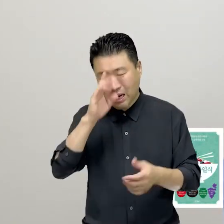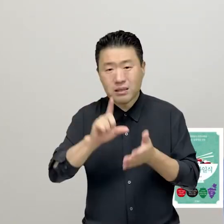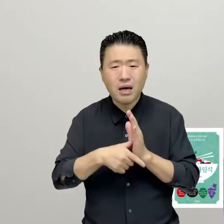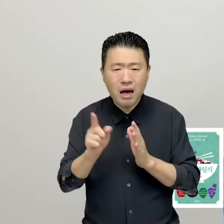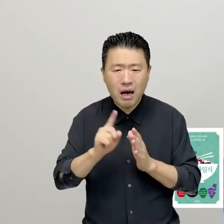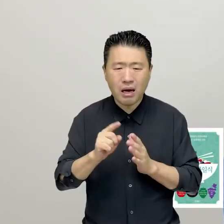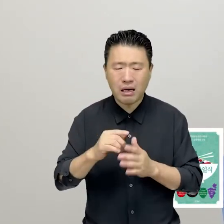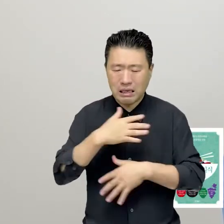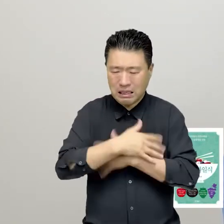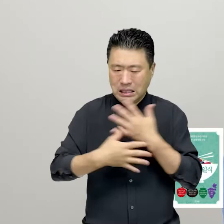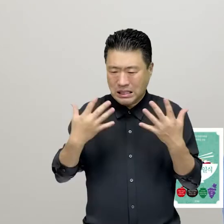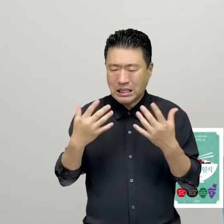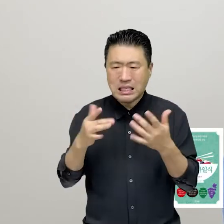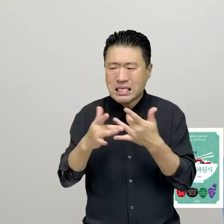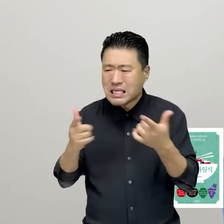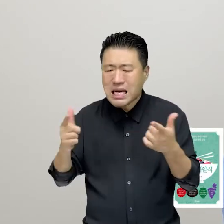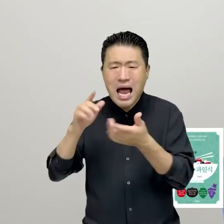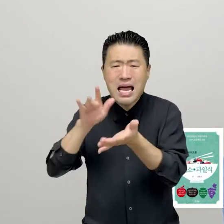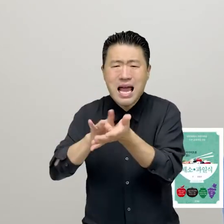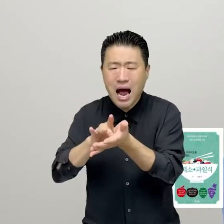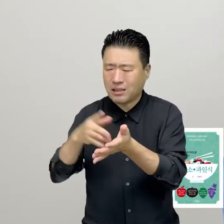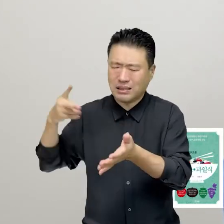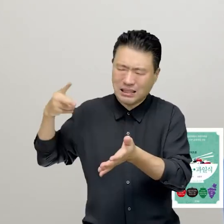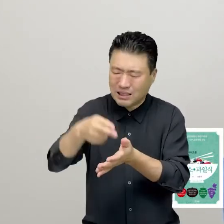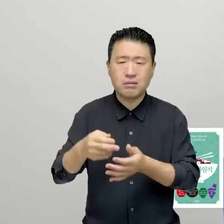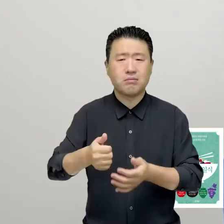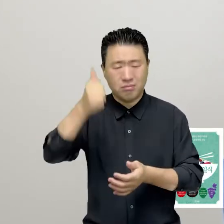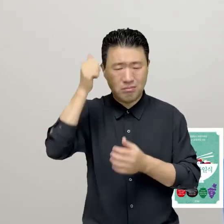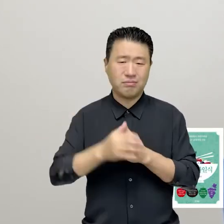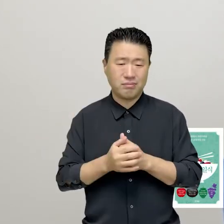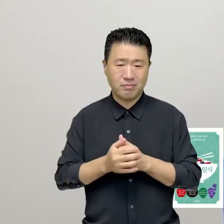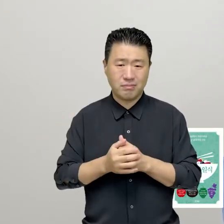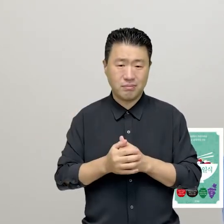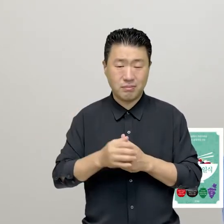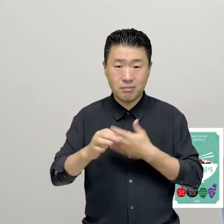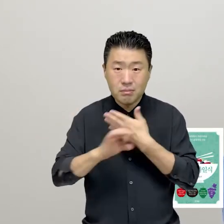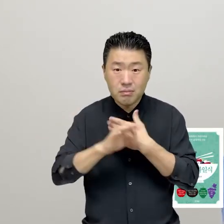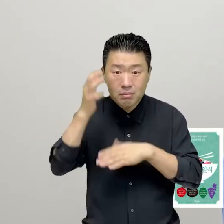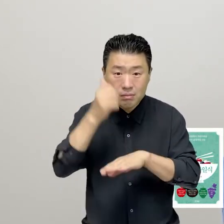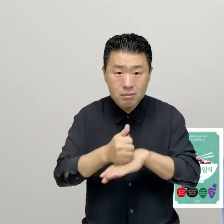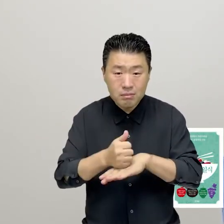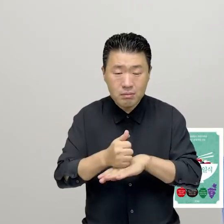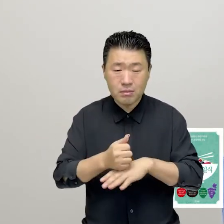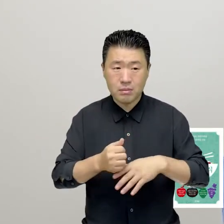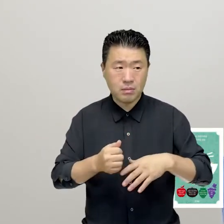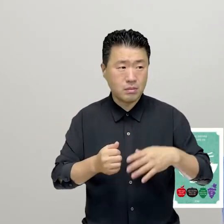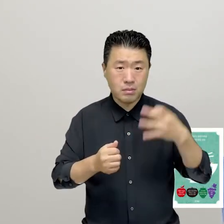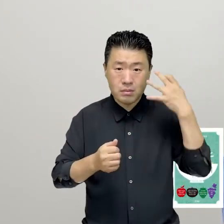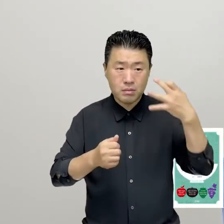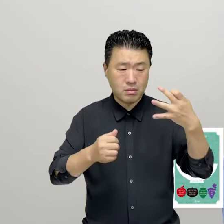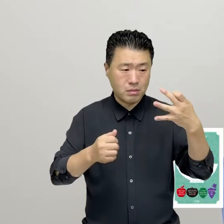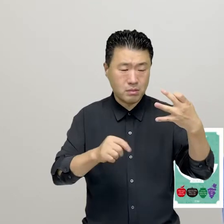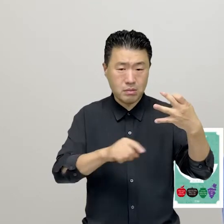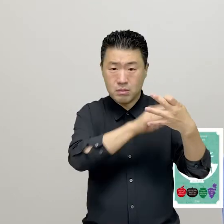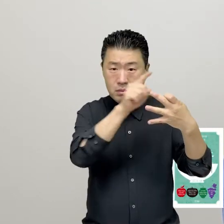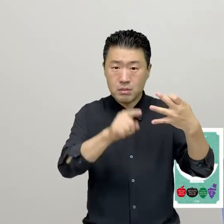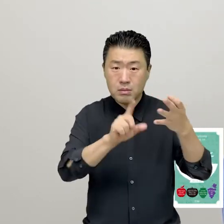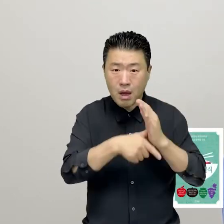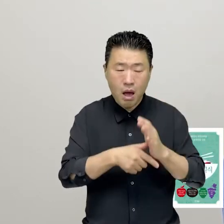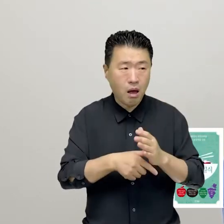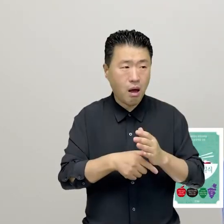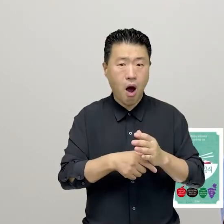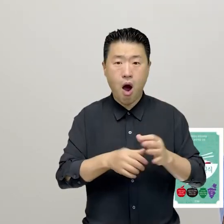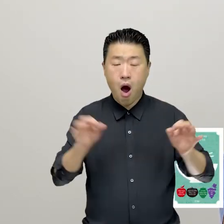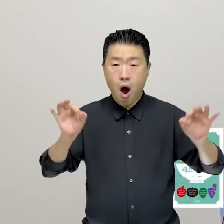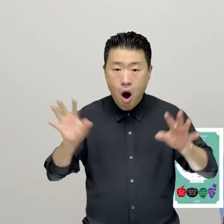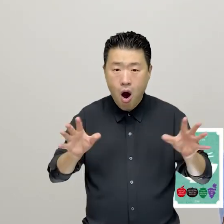계신 분들은 건강기능식품부터 끊게 하는 상담을 합니다. 그러면 놀랍게도 2주 만에 두통이나